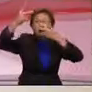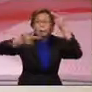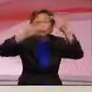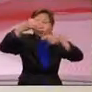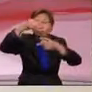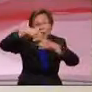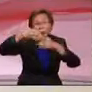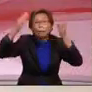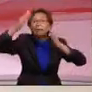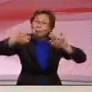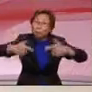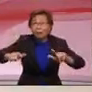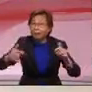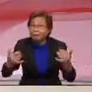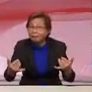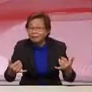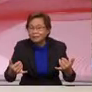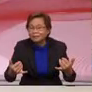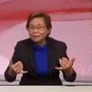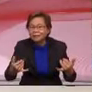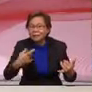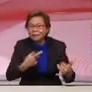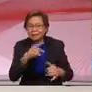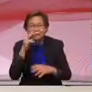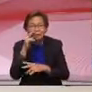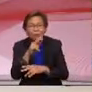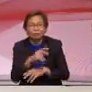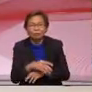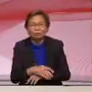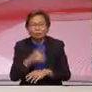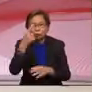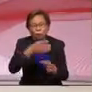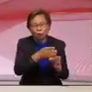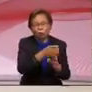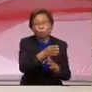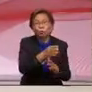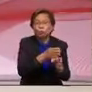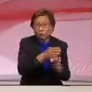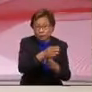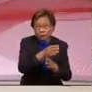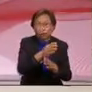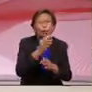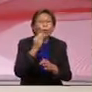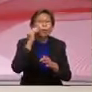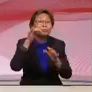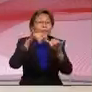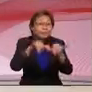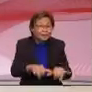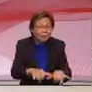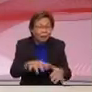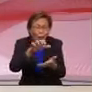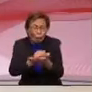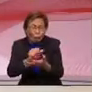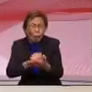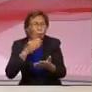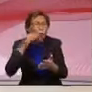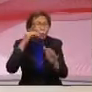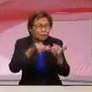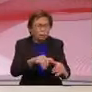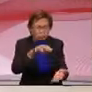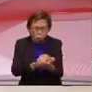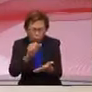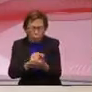sudah dibenarkan. Jadi kita tengok untuk sektor homestay, bila ada tempahan yang mendadak, adakah